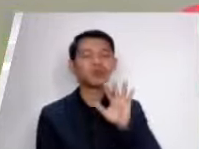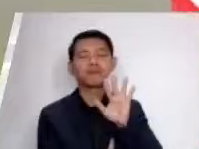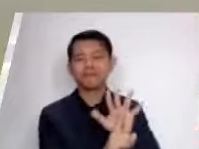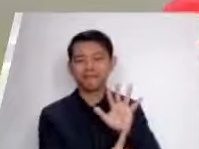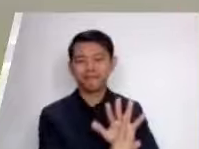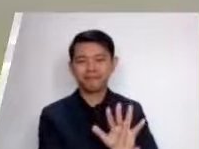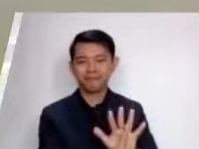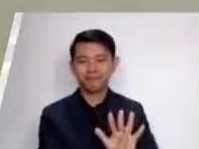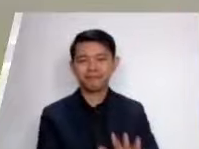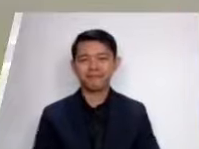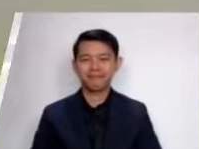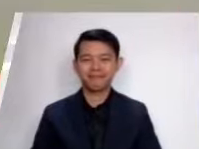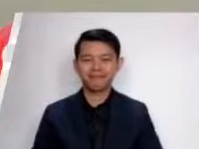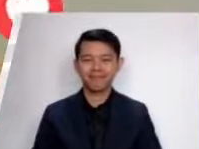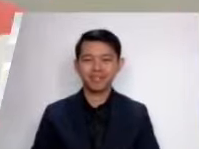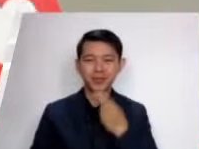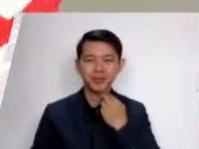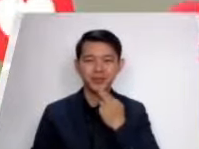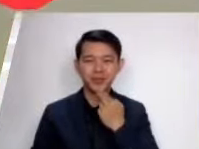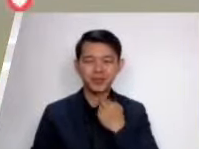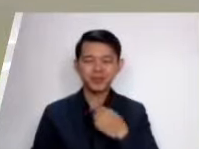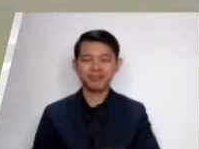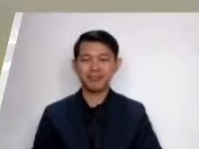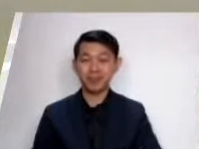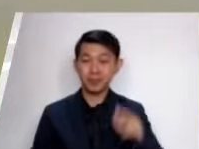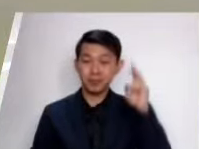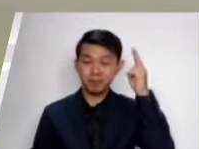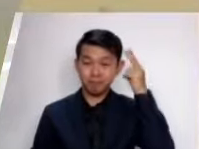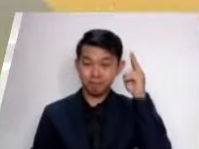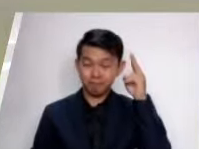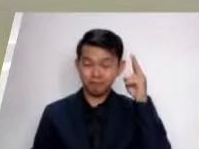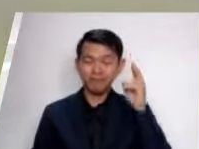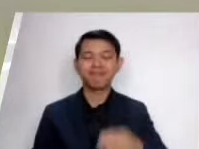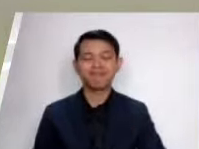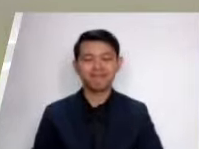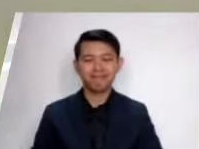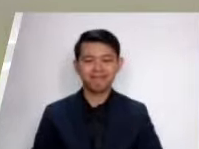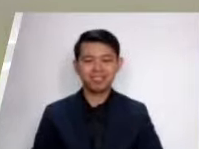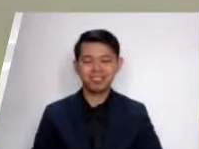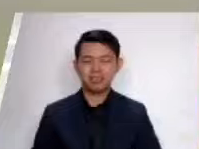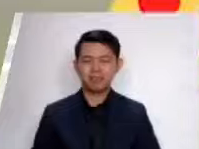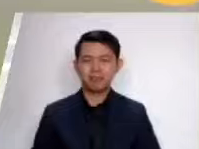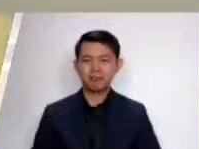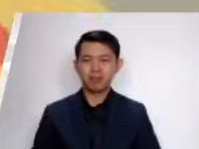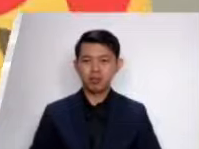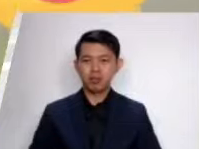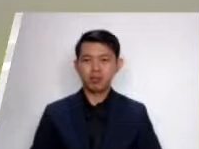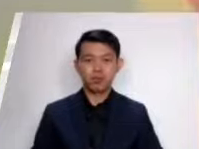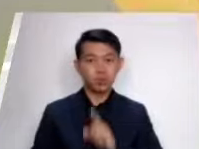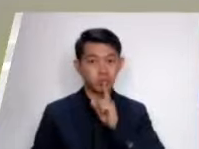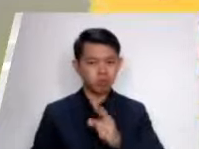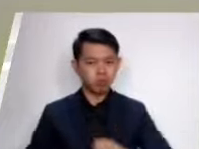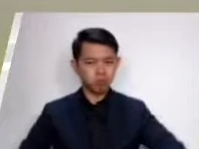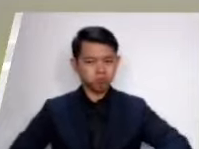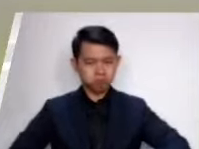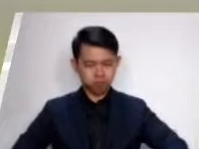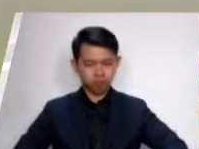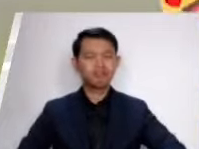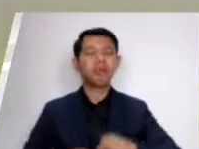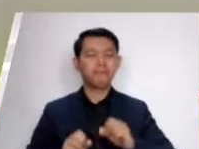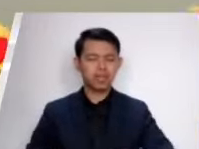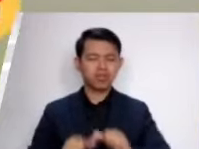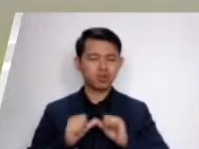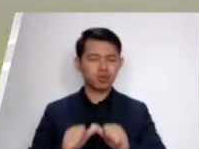trending! Cute ni Tito. Hindi natin dapat tinatanggal yung posibilidad na kahit na gaano ka macho, pwede makipaglaro. Yan yung memories